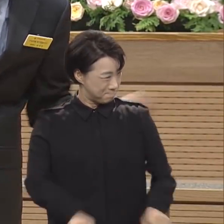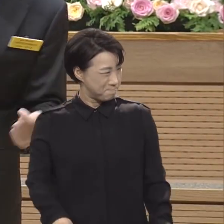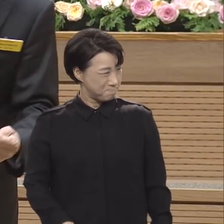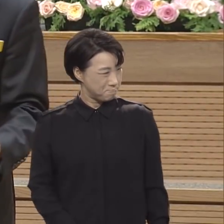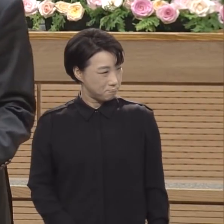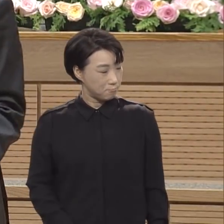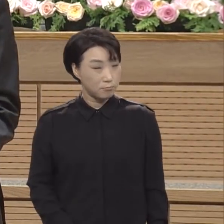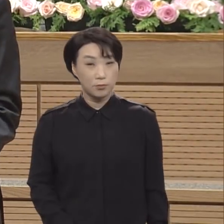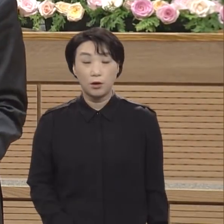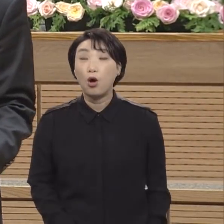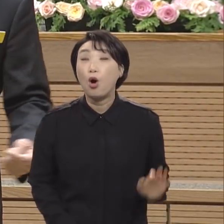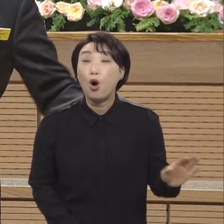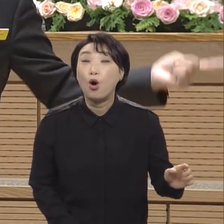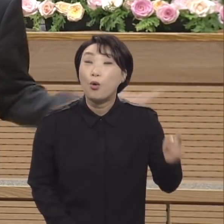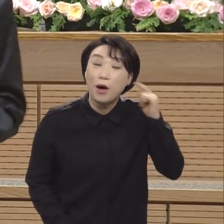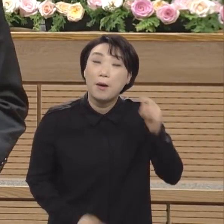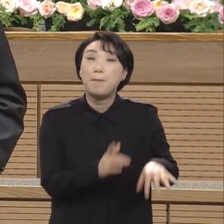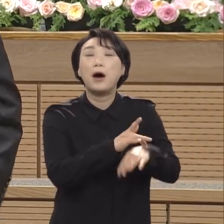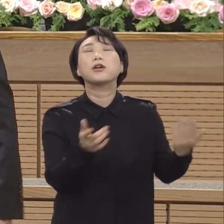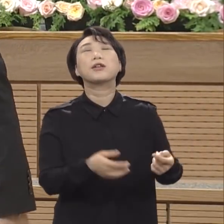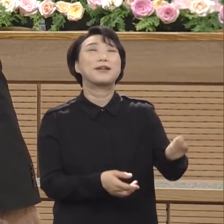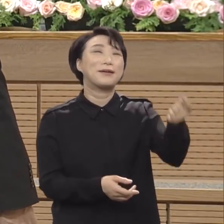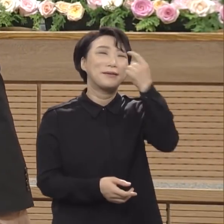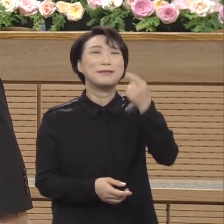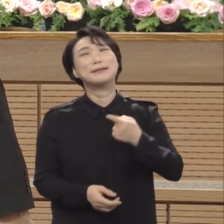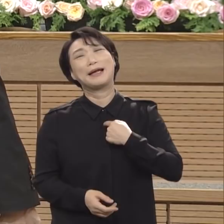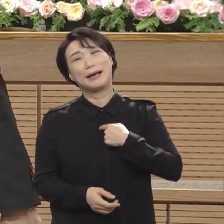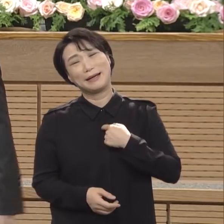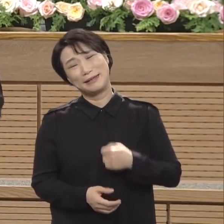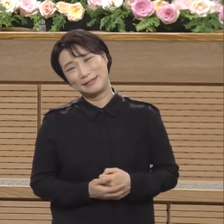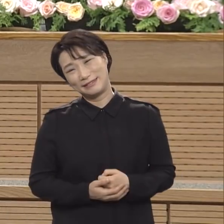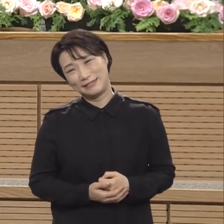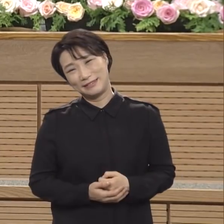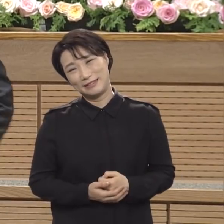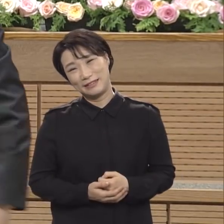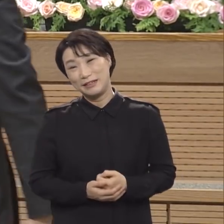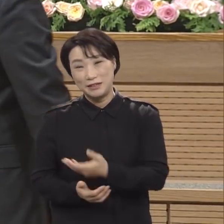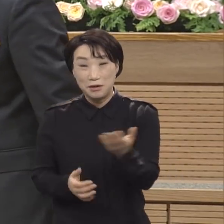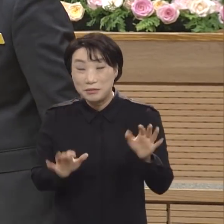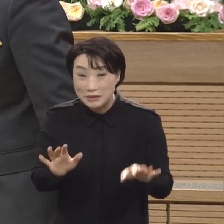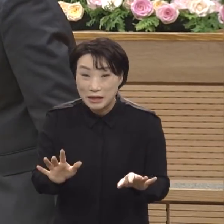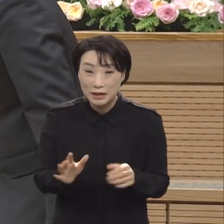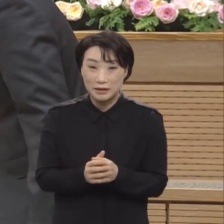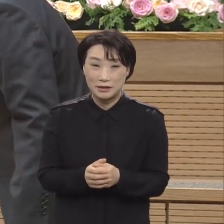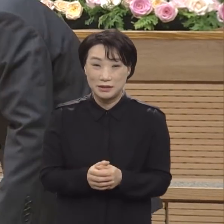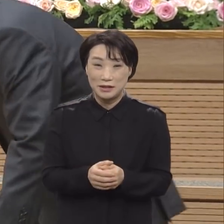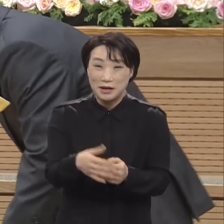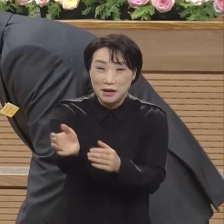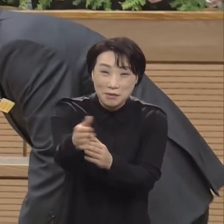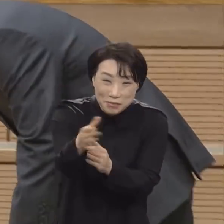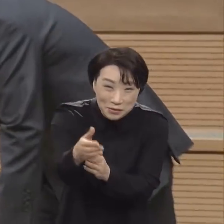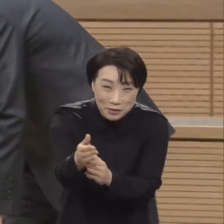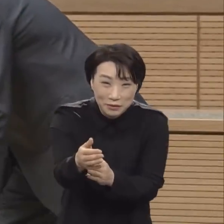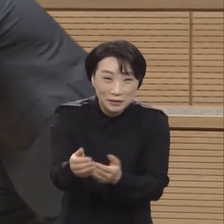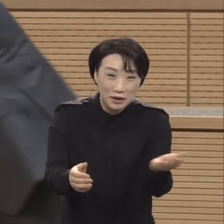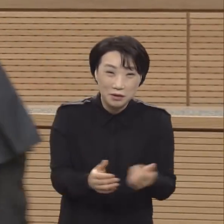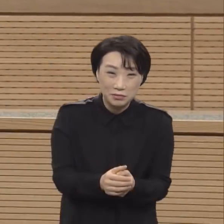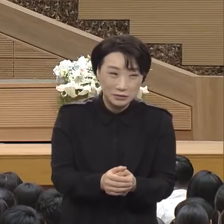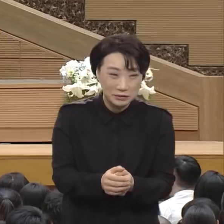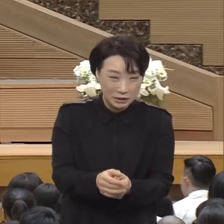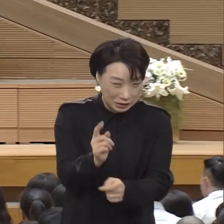바로 걸려들지. 바로 걸려들어. 예. 붕어도요, 낚시 한번